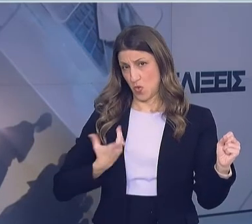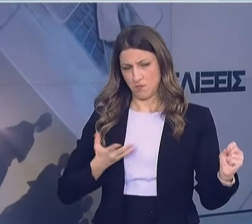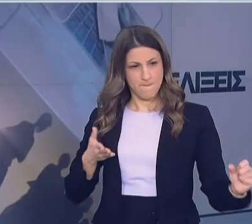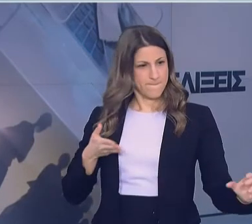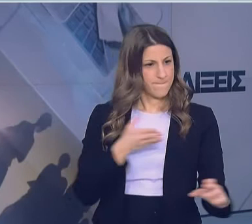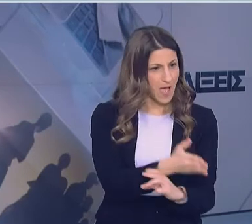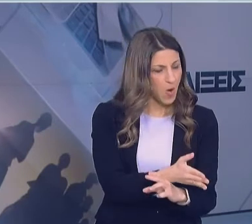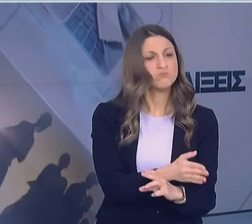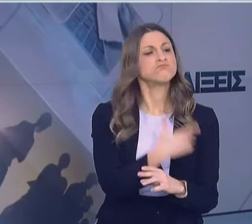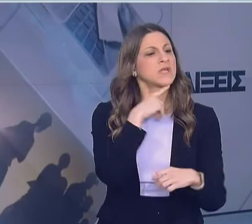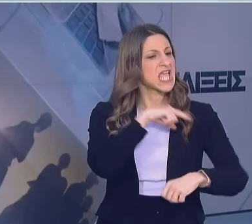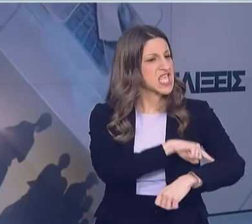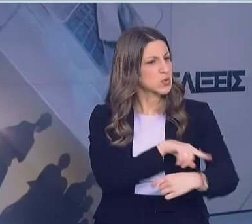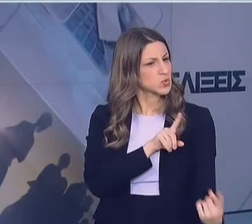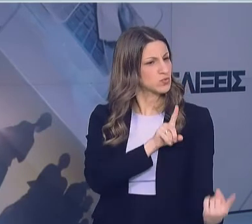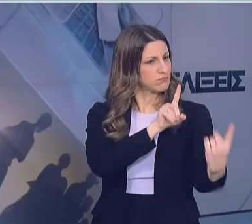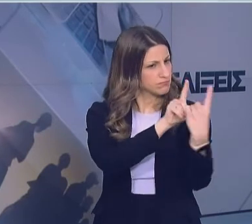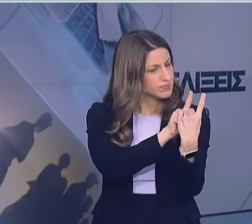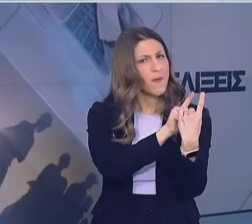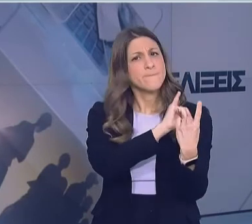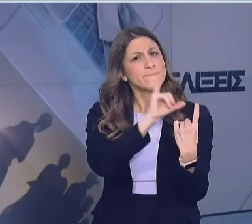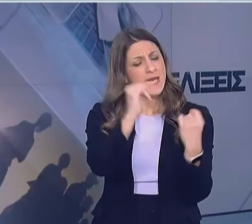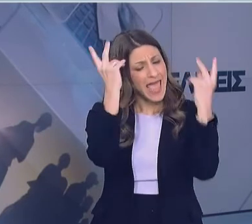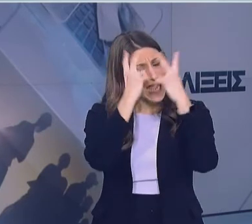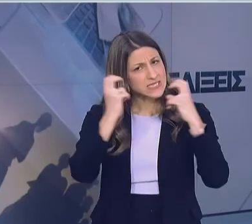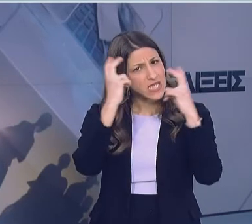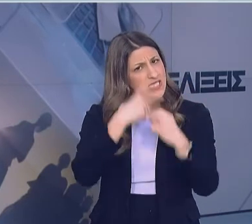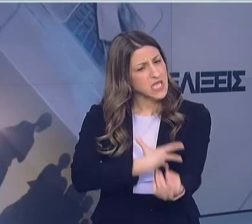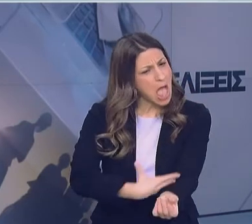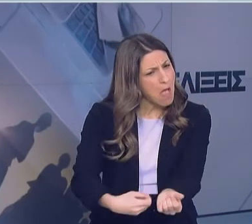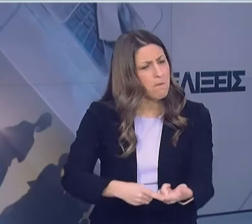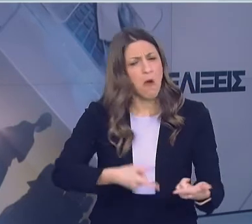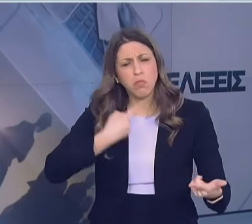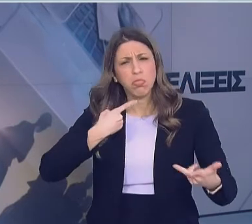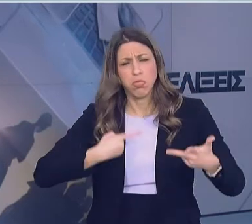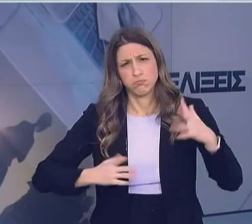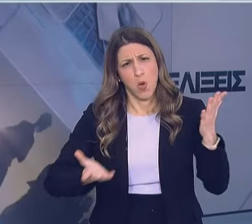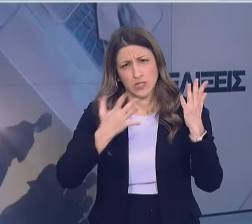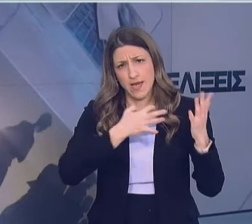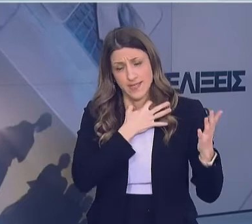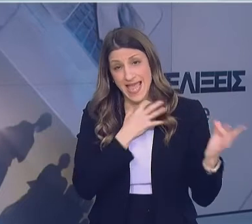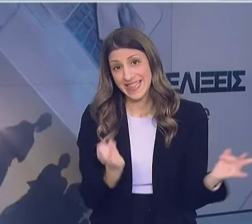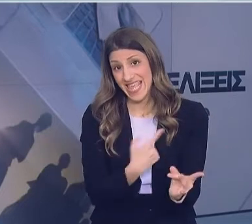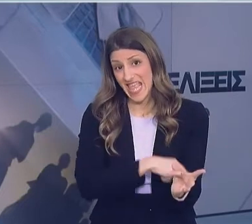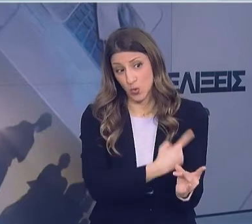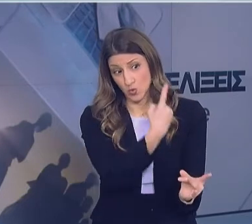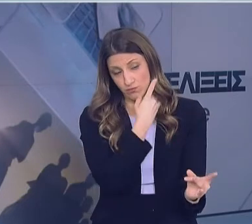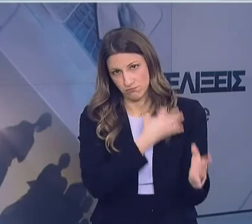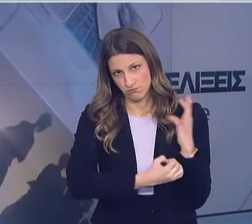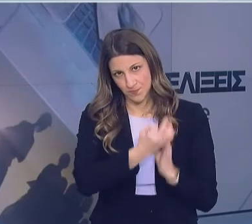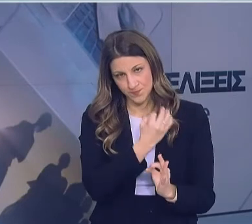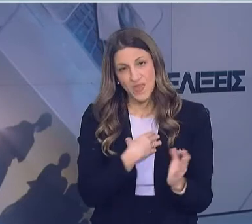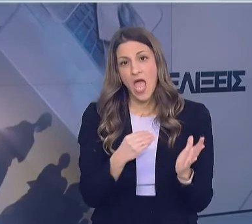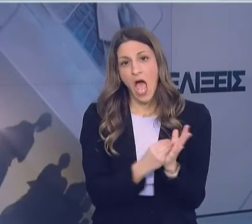και σε διαγνωστικές εξετάσεις αν αυτό κριθεί απαραίτητο από τους θεράποντες ιατρούς. Επίσης, θα είναι δυνατή η παραπομπή